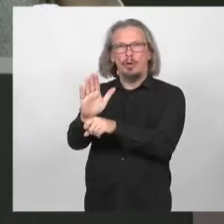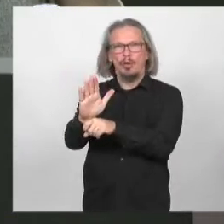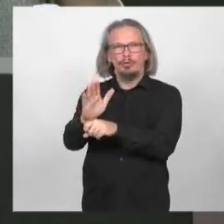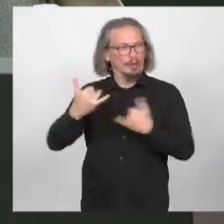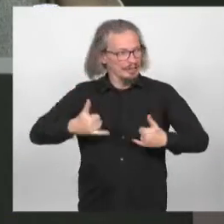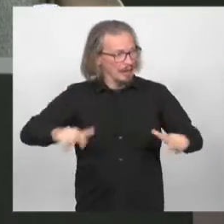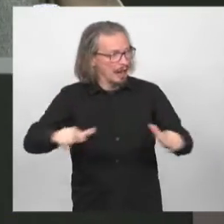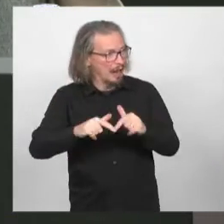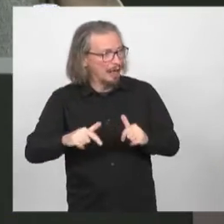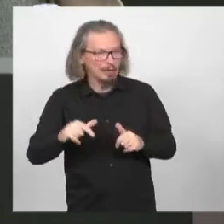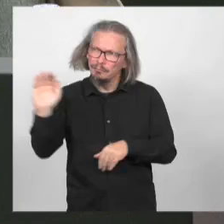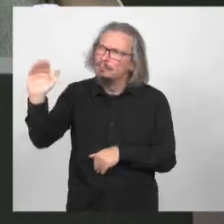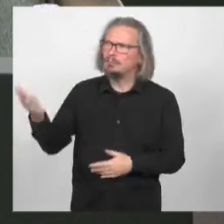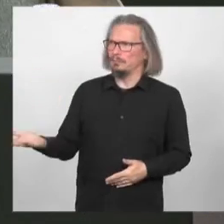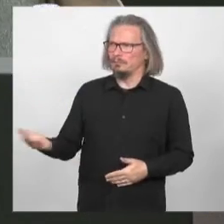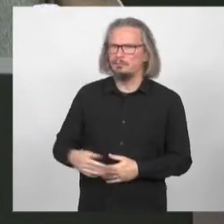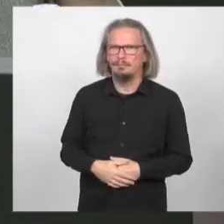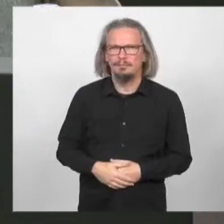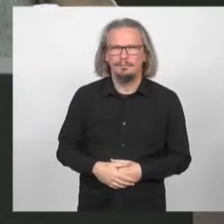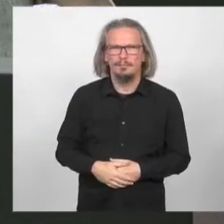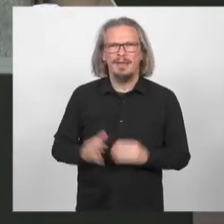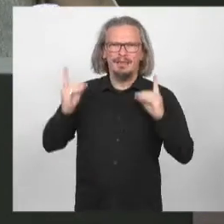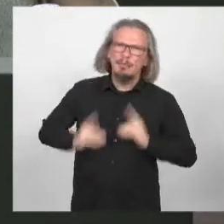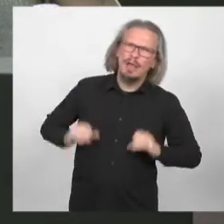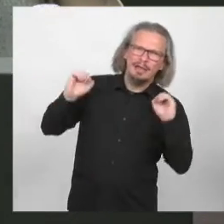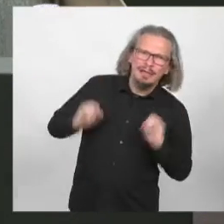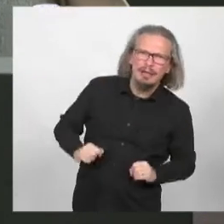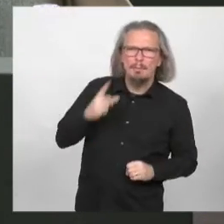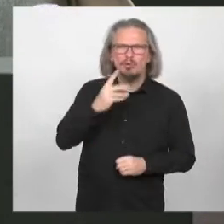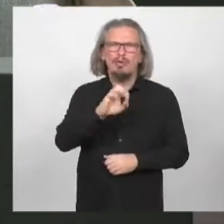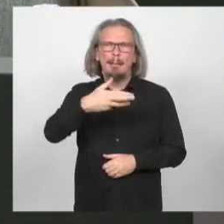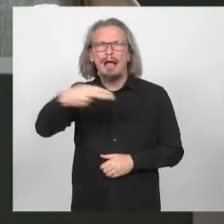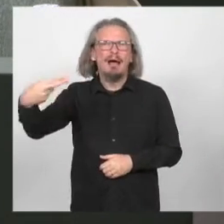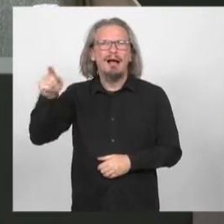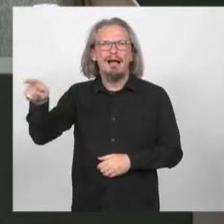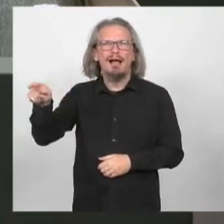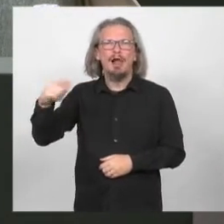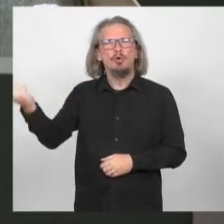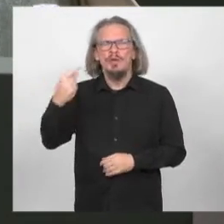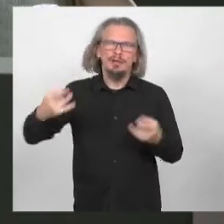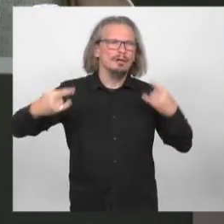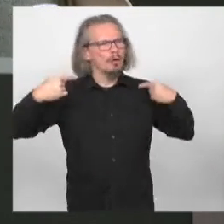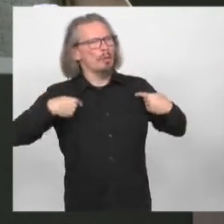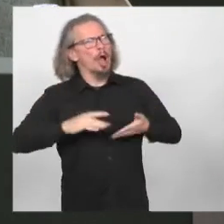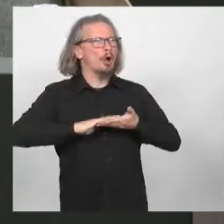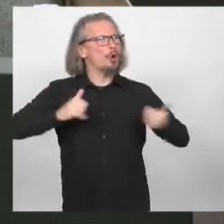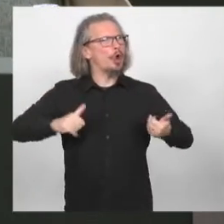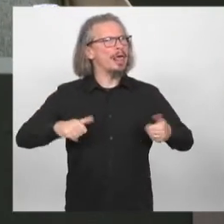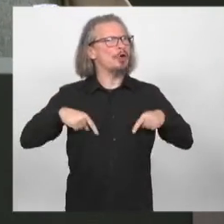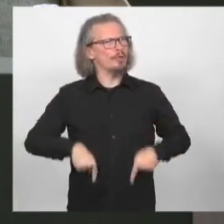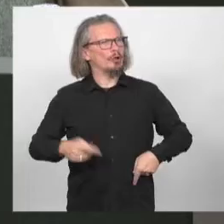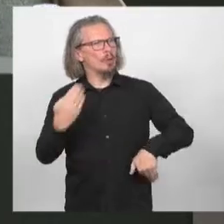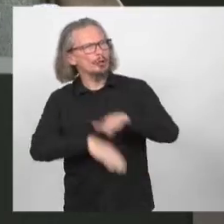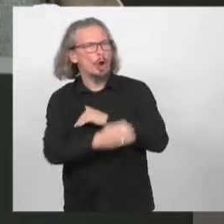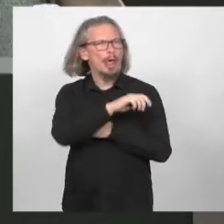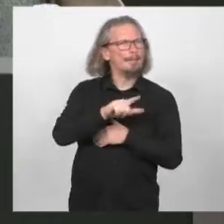notre conseil métropolitain. Aux parlementaires, à M. Darmanin, qui se qualifie lui-même de relais du gouvernement à la